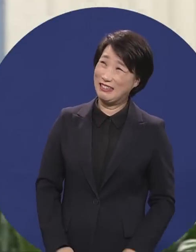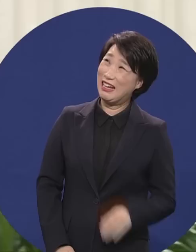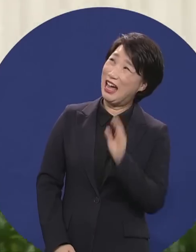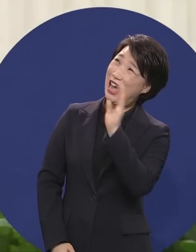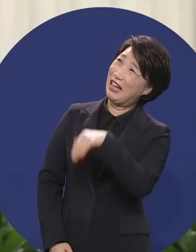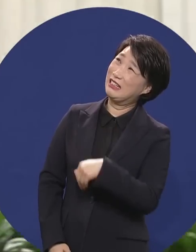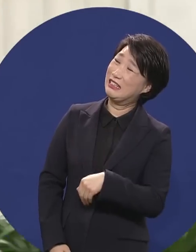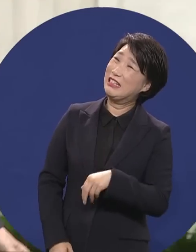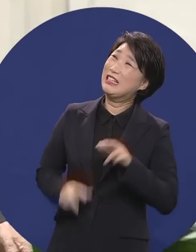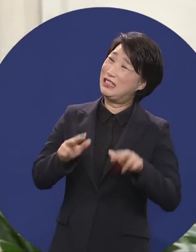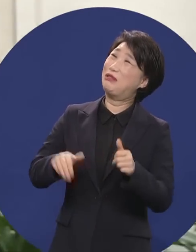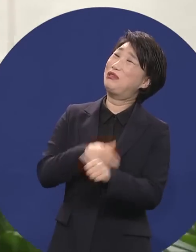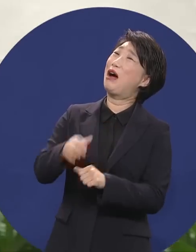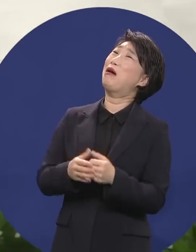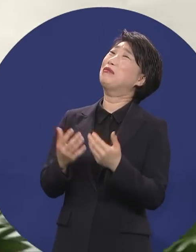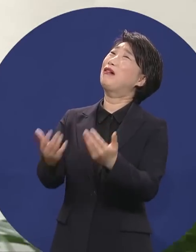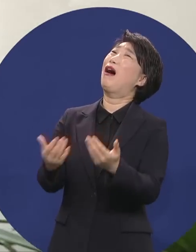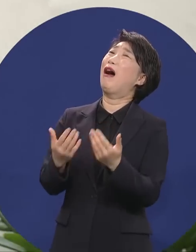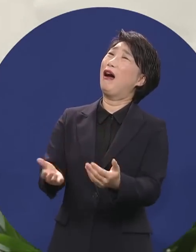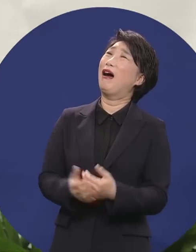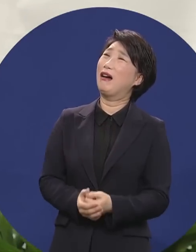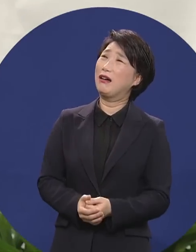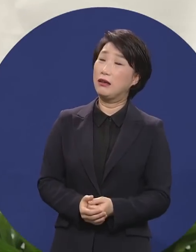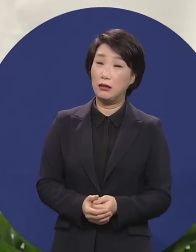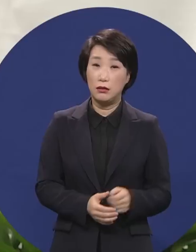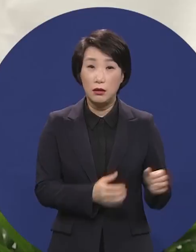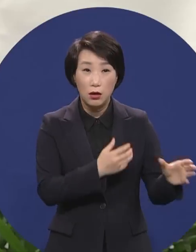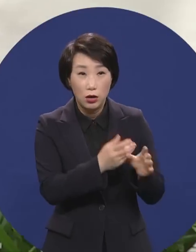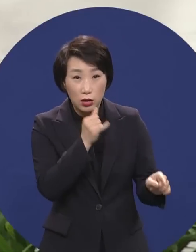아니 지금이 어느 시대라고.